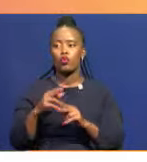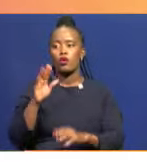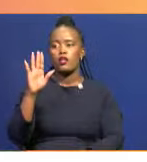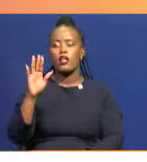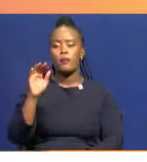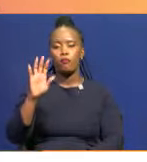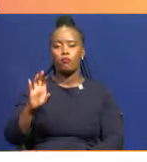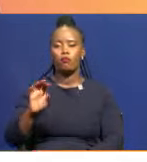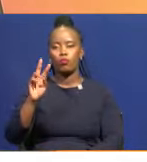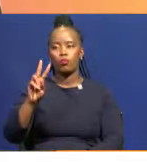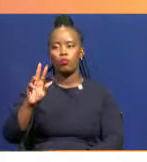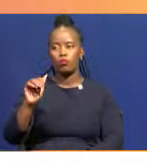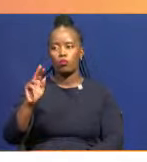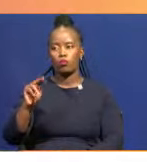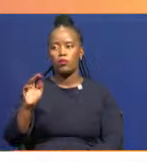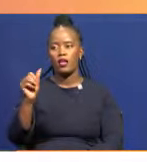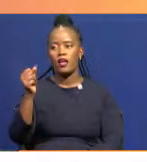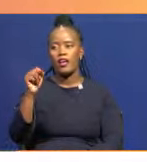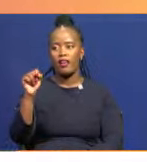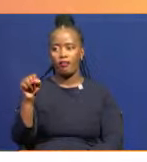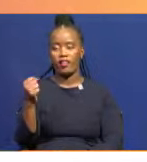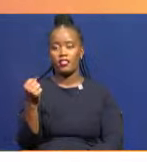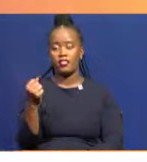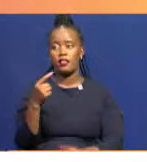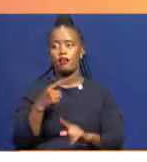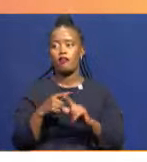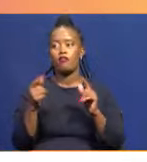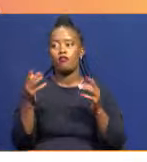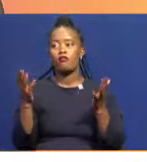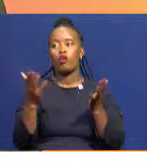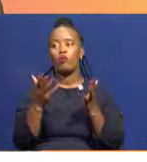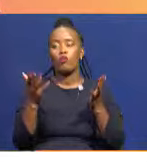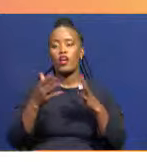Evans Ndiga. Mimi nimetoka kwenye